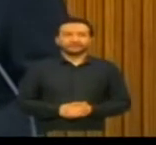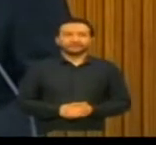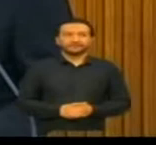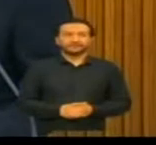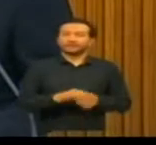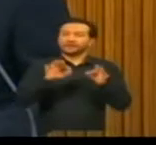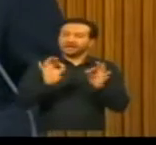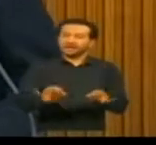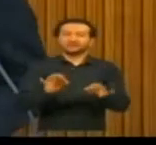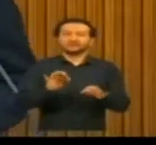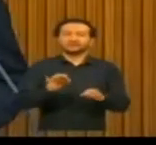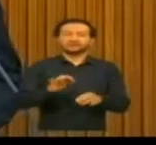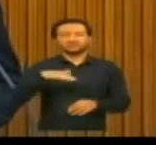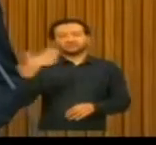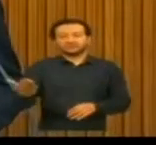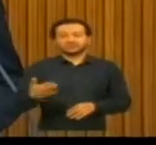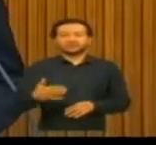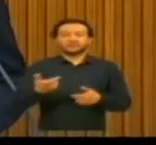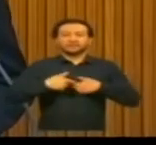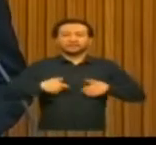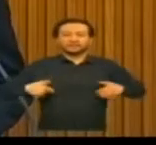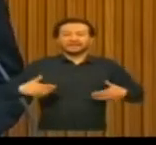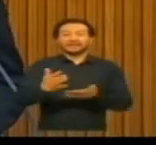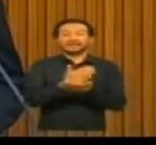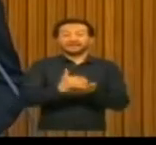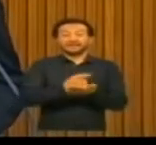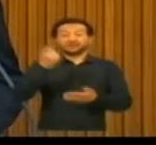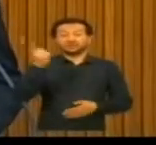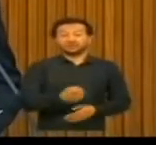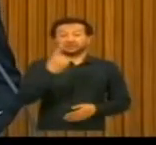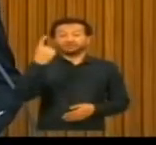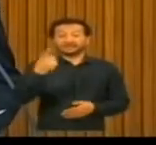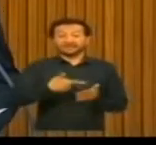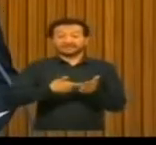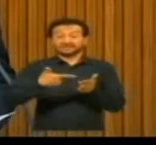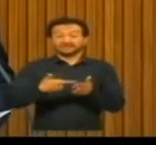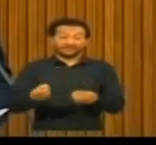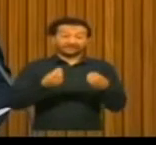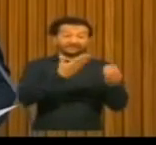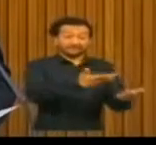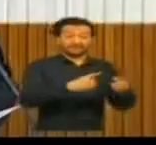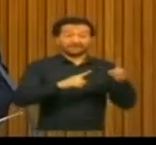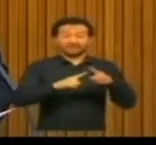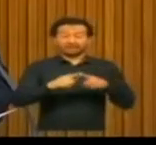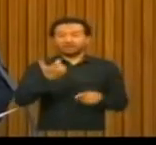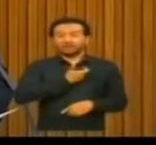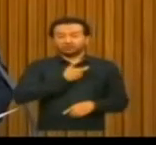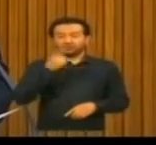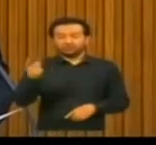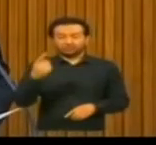Yine aynı şekilde milli gelirin %1'inin çiftçiye verilmesi gerekirken Tarım Kanunu 21.